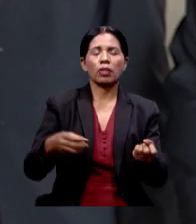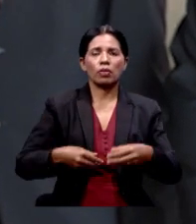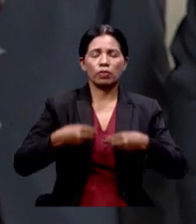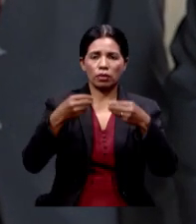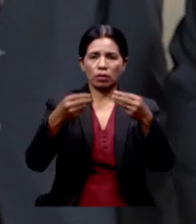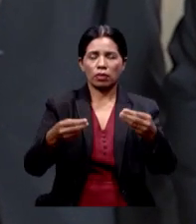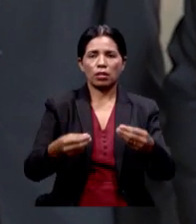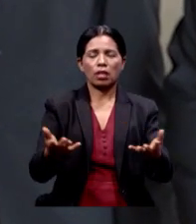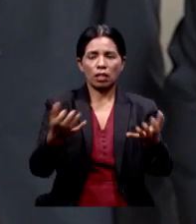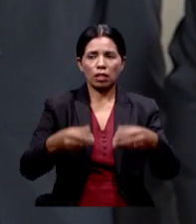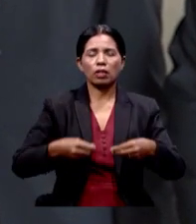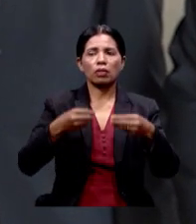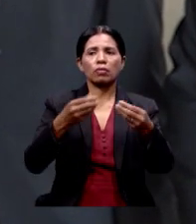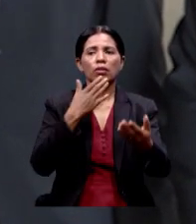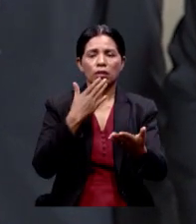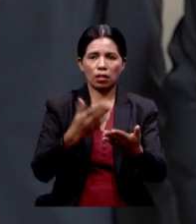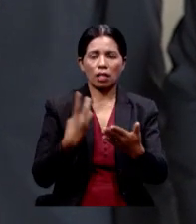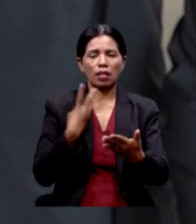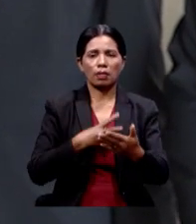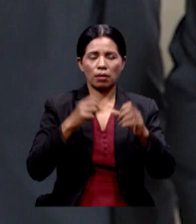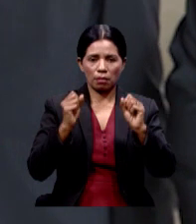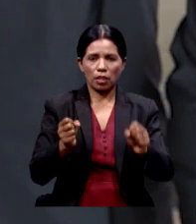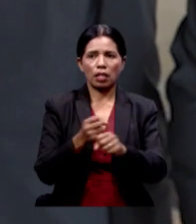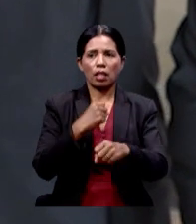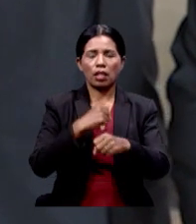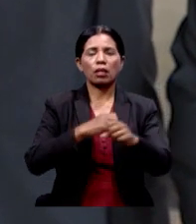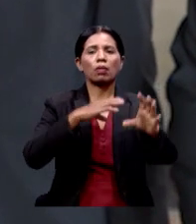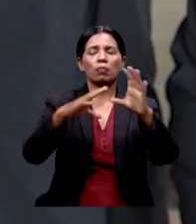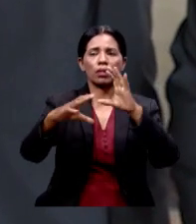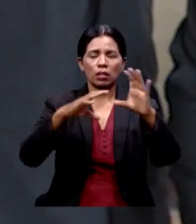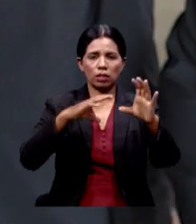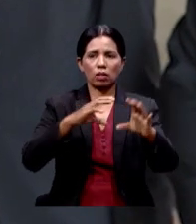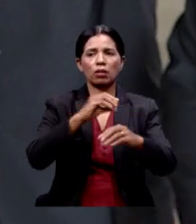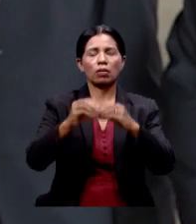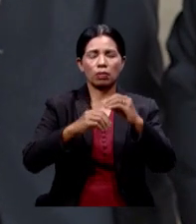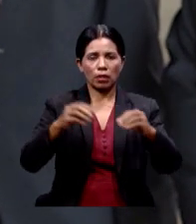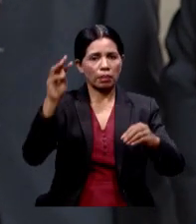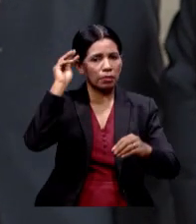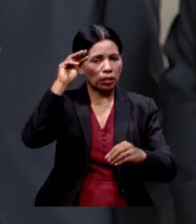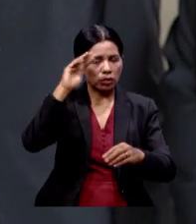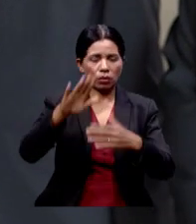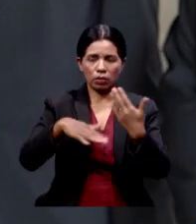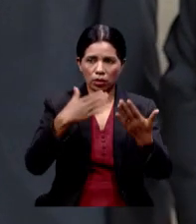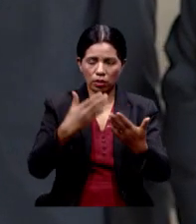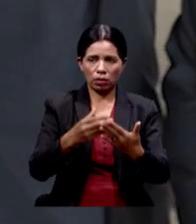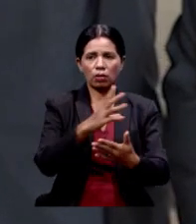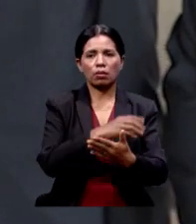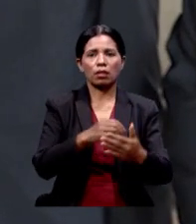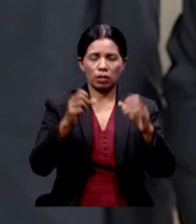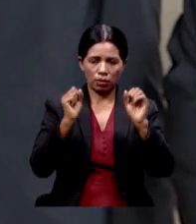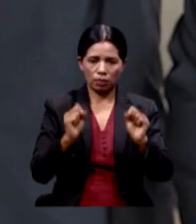juga memberikan guidance dan arahan untuk kami terus melakukan komunikasi dengan berbagai kementerian dan berbagai pihak